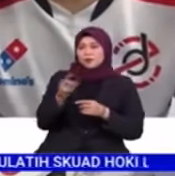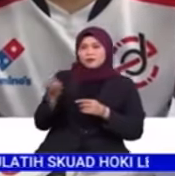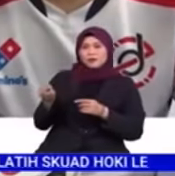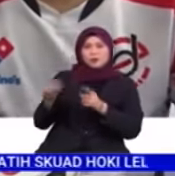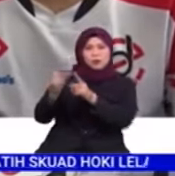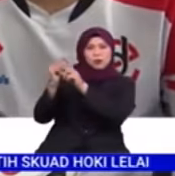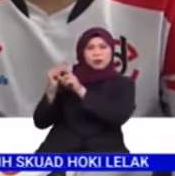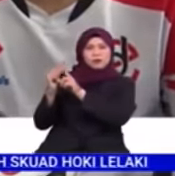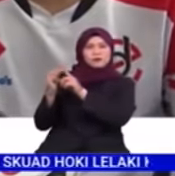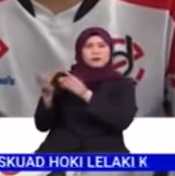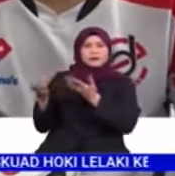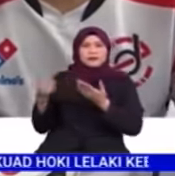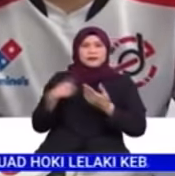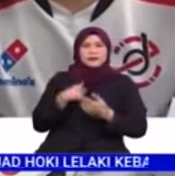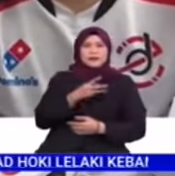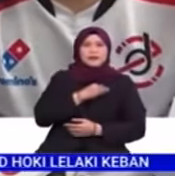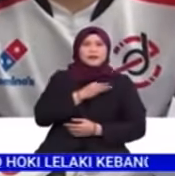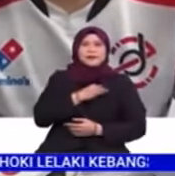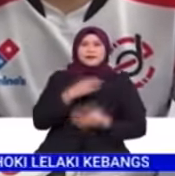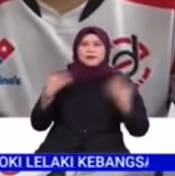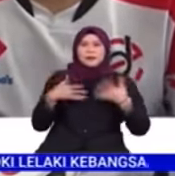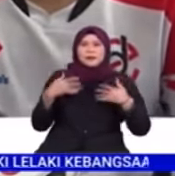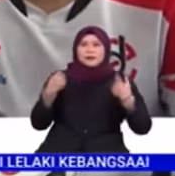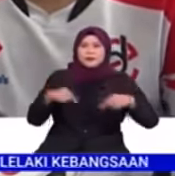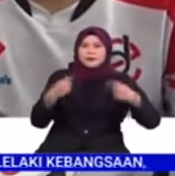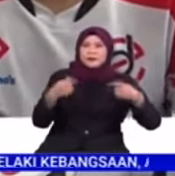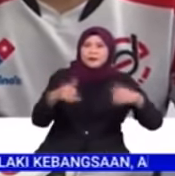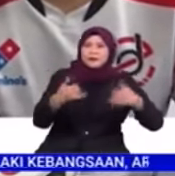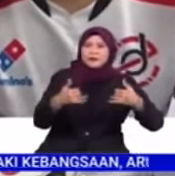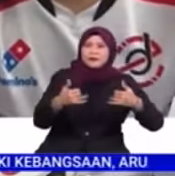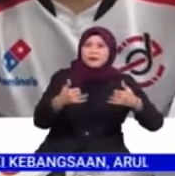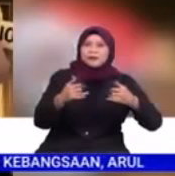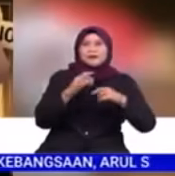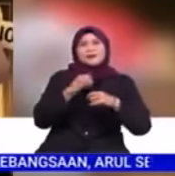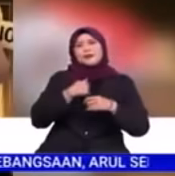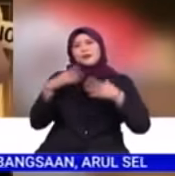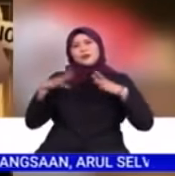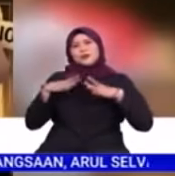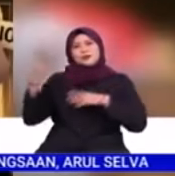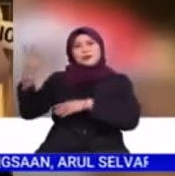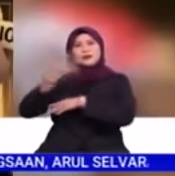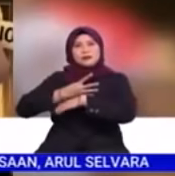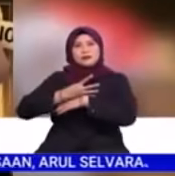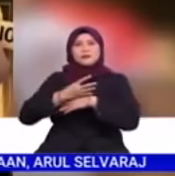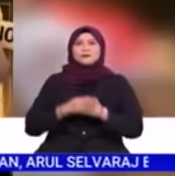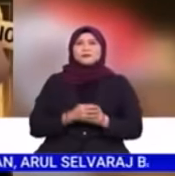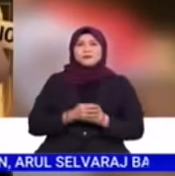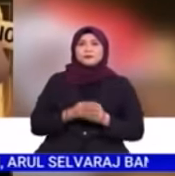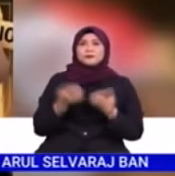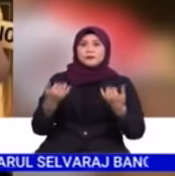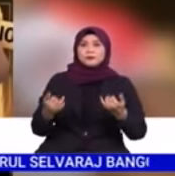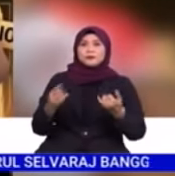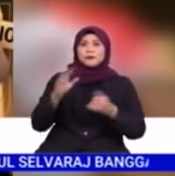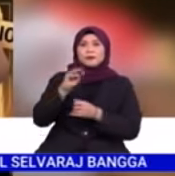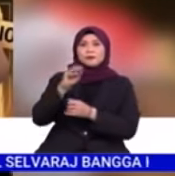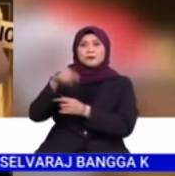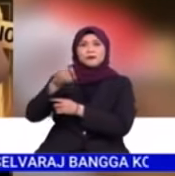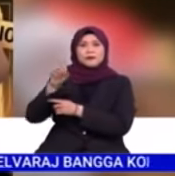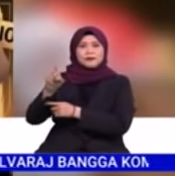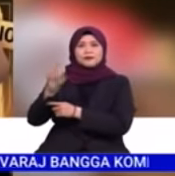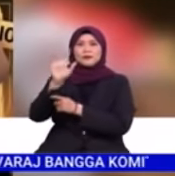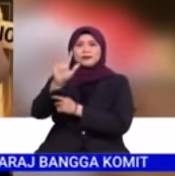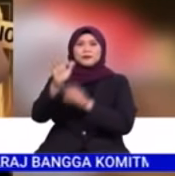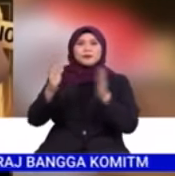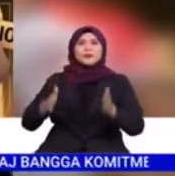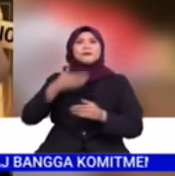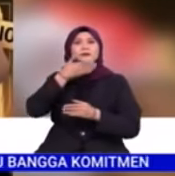kena jatuh jadi aku anak sering saya cuti ampe empat hari ya Giru's MPX terdiri daripada lima anak